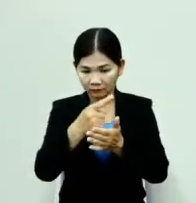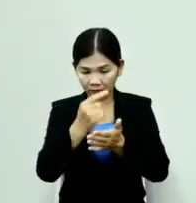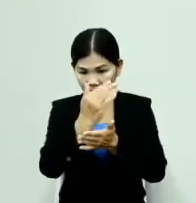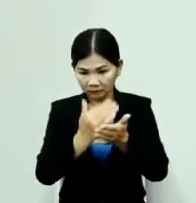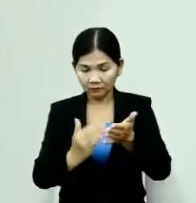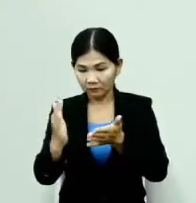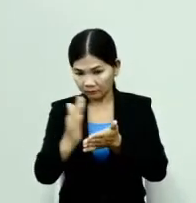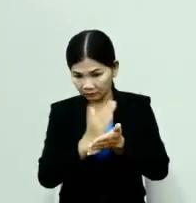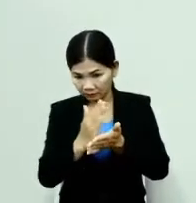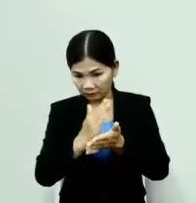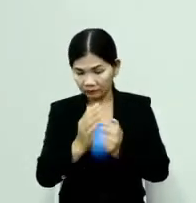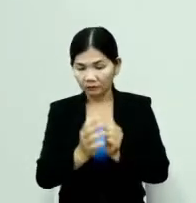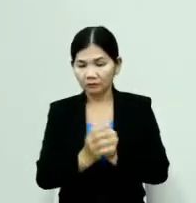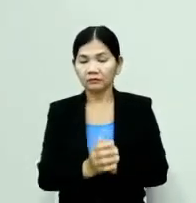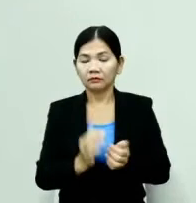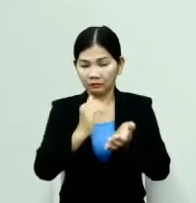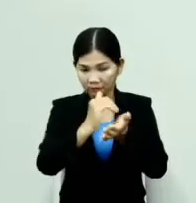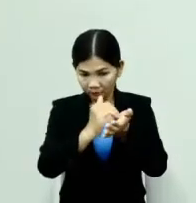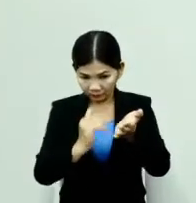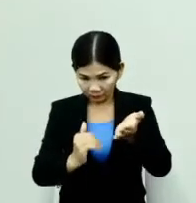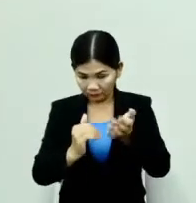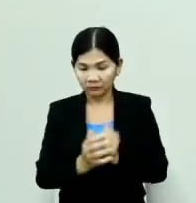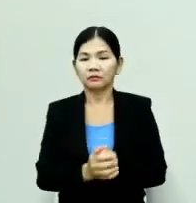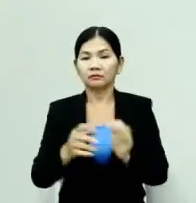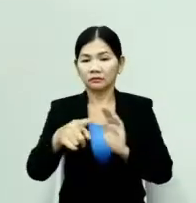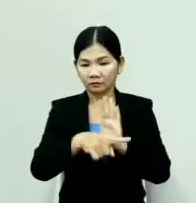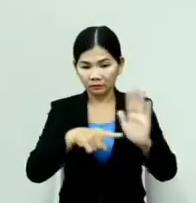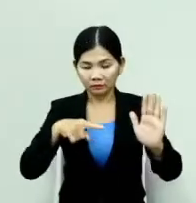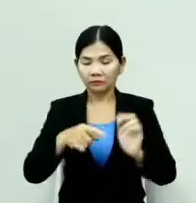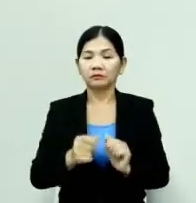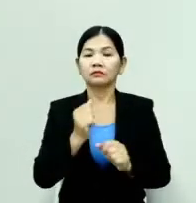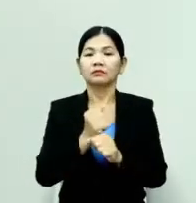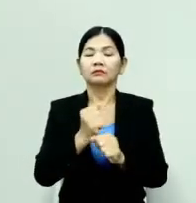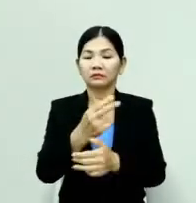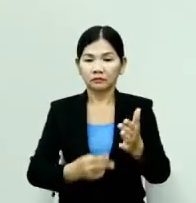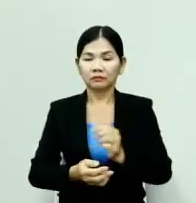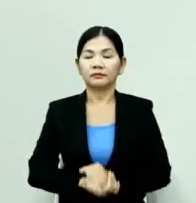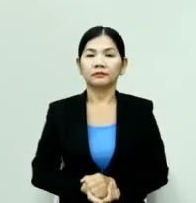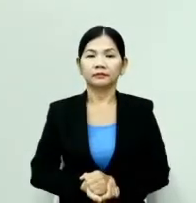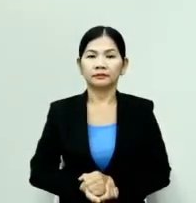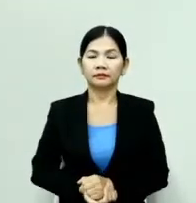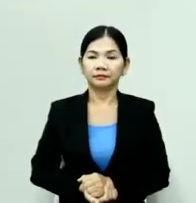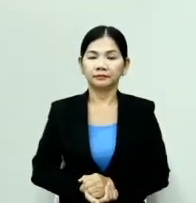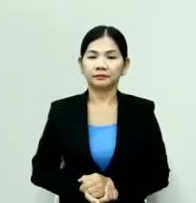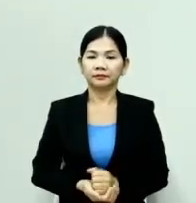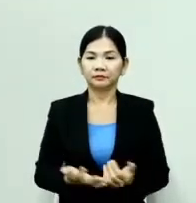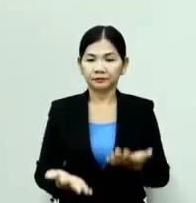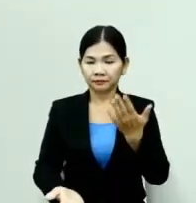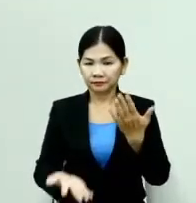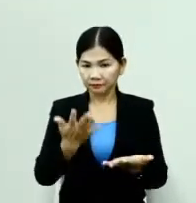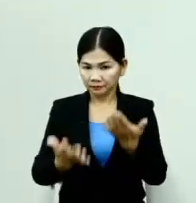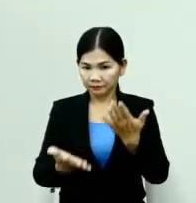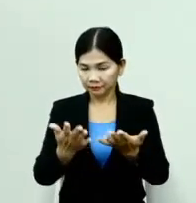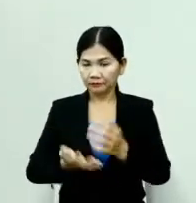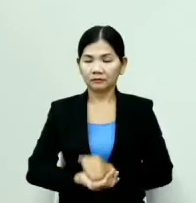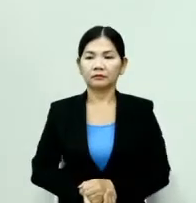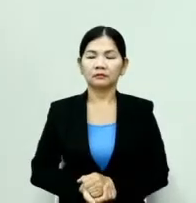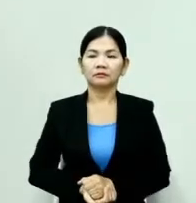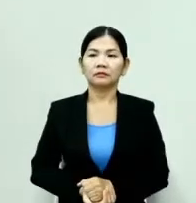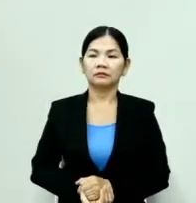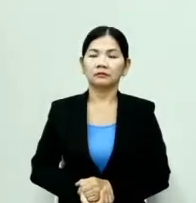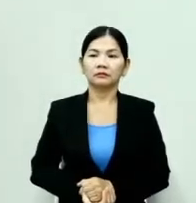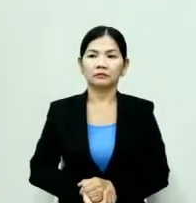អ្នកគ្រូចាដកវាធ្វើប្រមាណវិធីដកនេះគេហៅថាអីគាត់ចាគេហៅថាការប៉ាន់ស្មាន